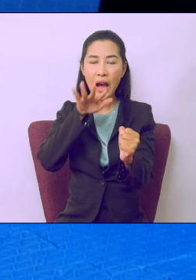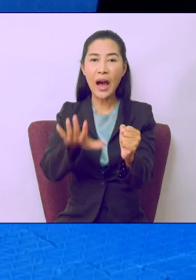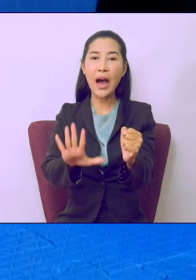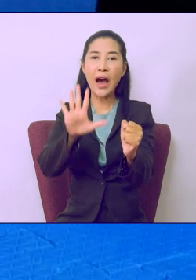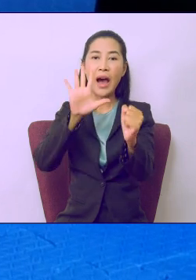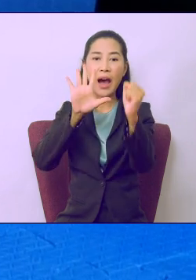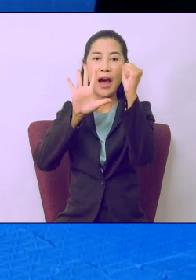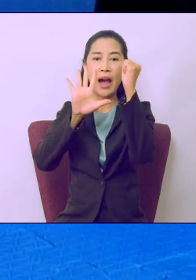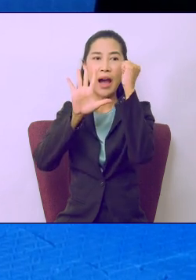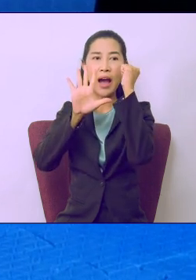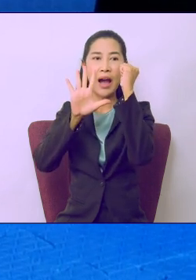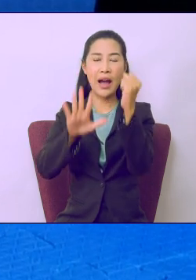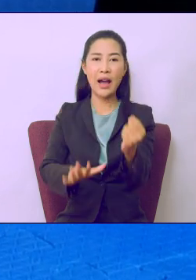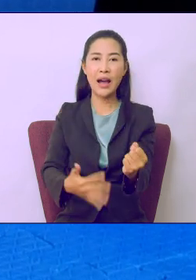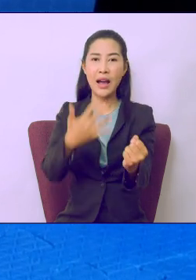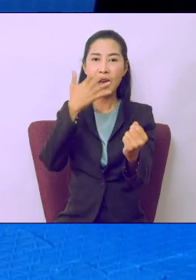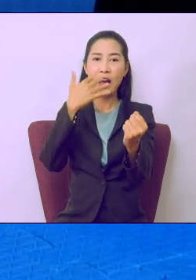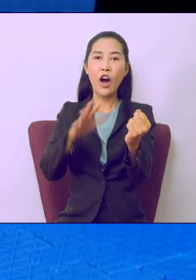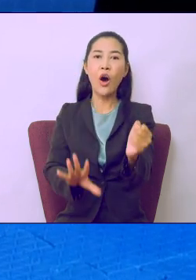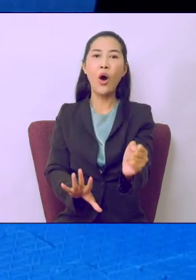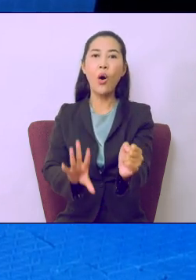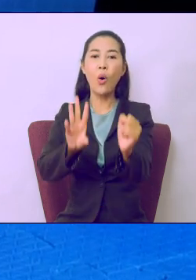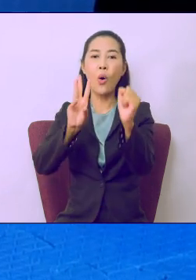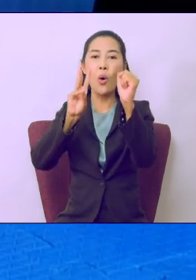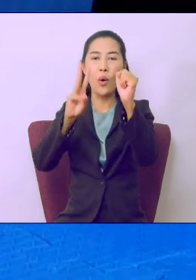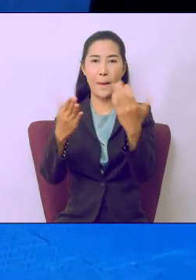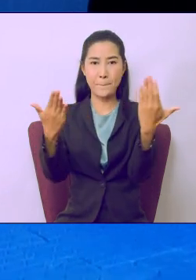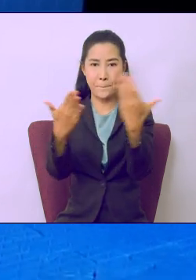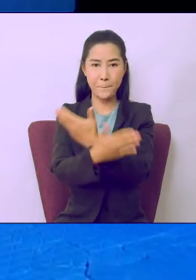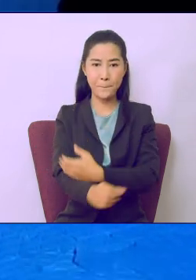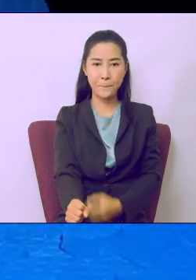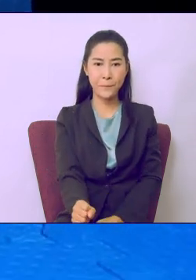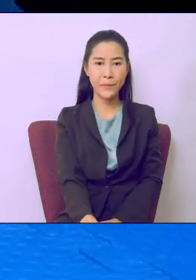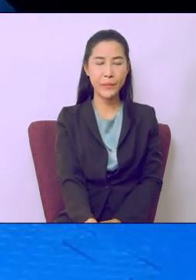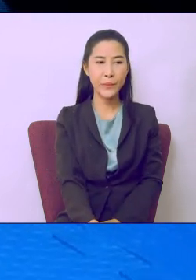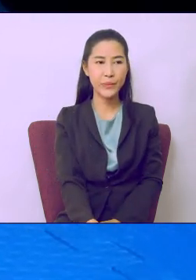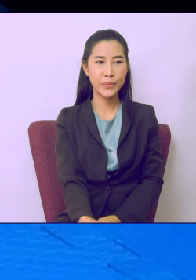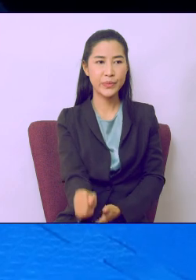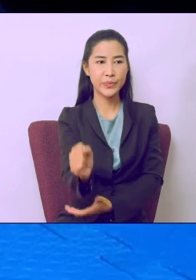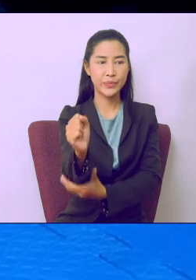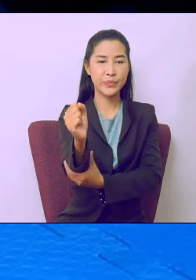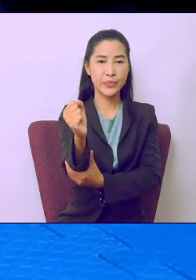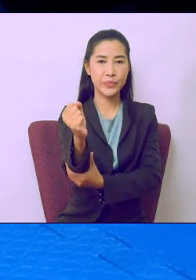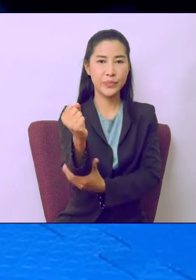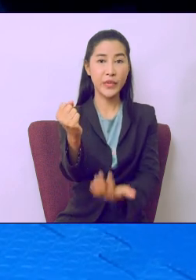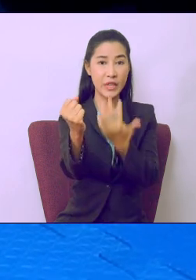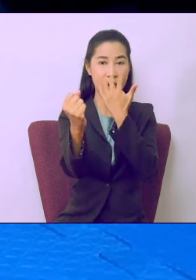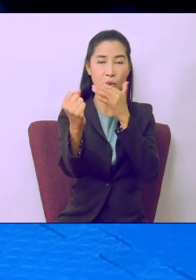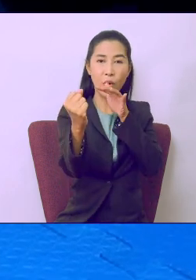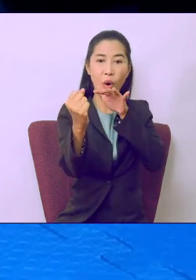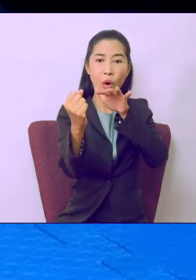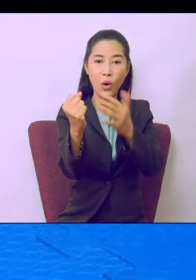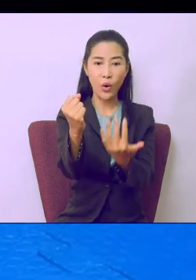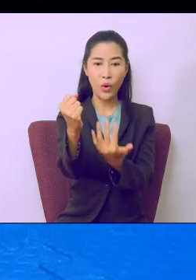5มาหายใจเข้าครับหายใจออก 6อ่ะพอแล้วเปลี่ยนข้างเดี๋ยวผมทำแค่เซตเดียวพอละกันหายใจเข้าครับหายใจออก